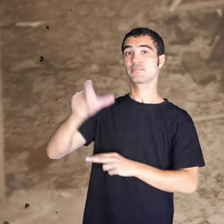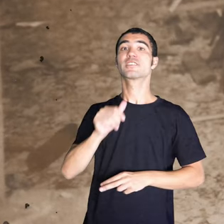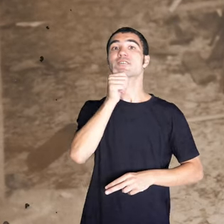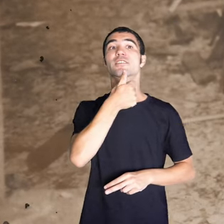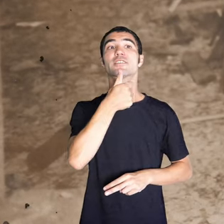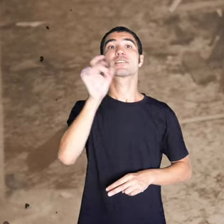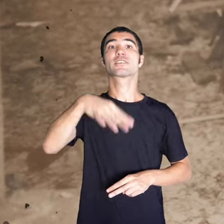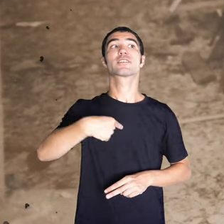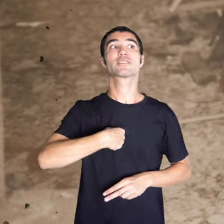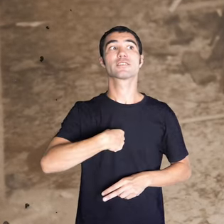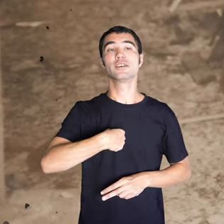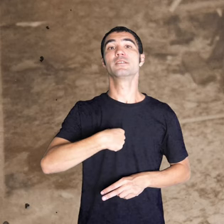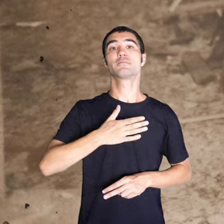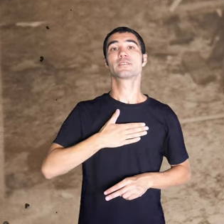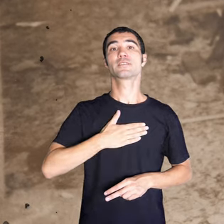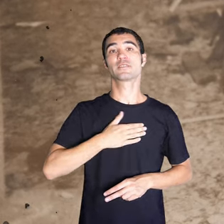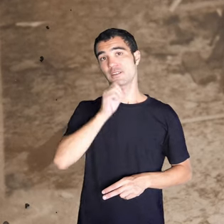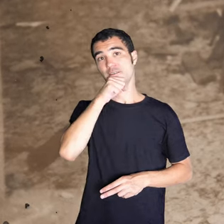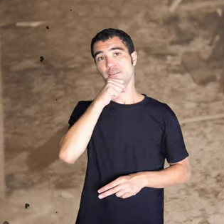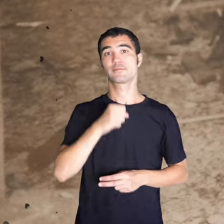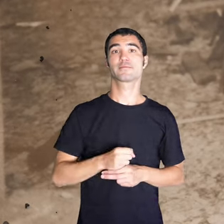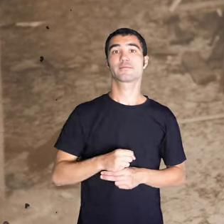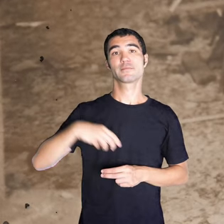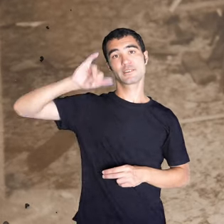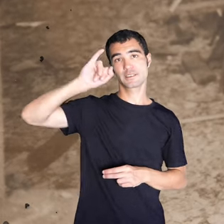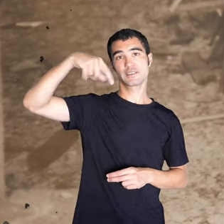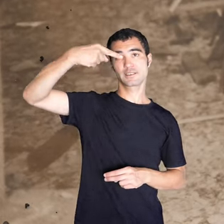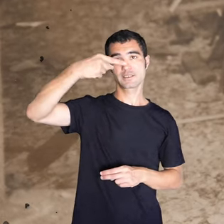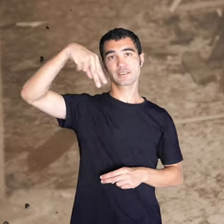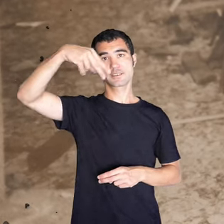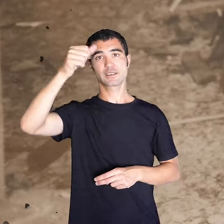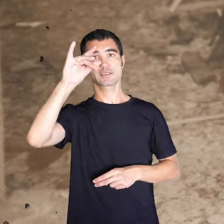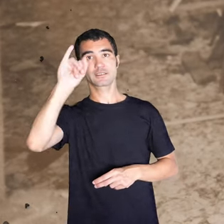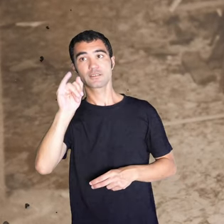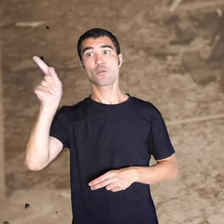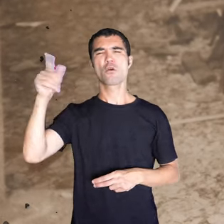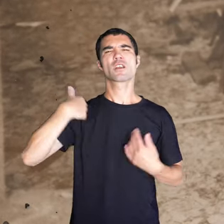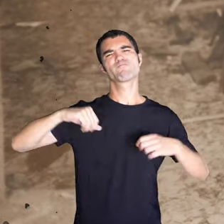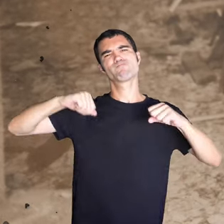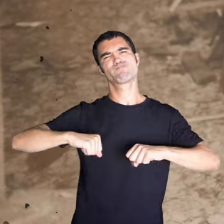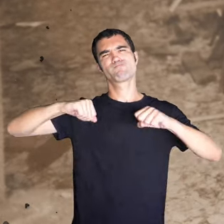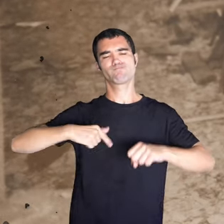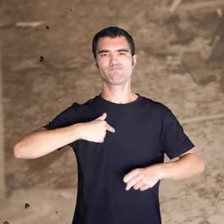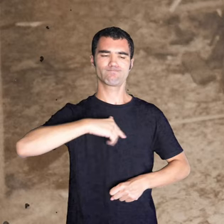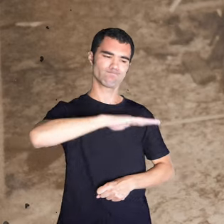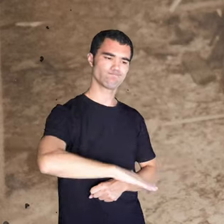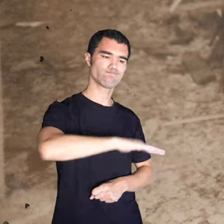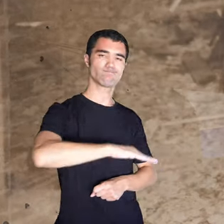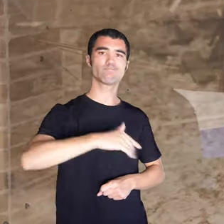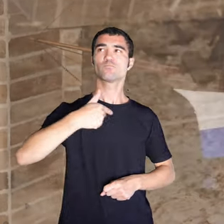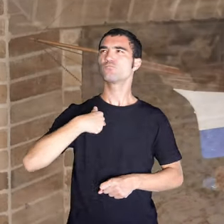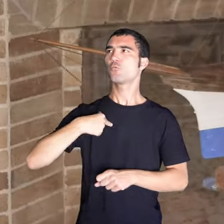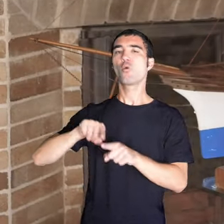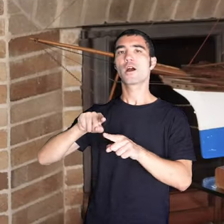Ignasi, també, i era bastant, ja tenia bastanta edat quan jo era nin, no vaig